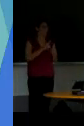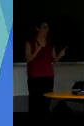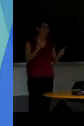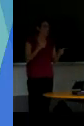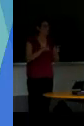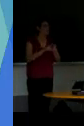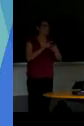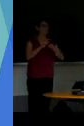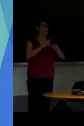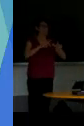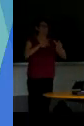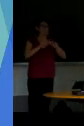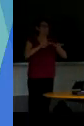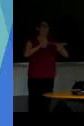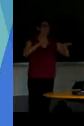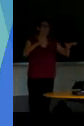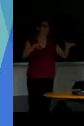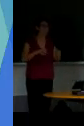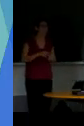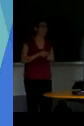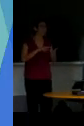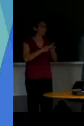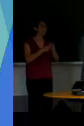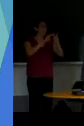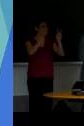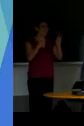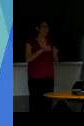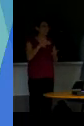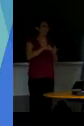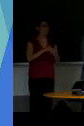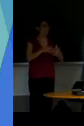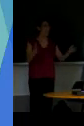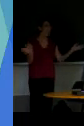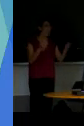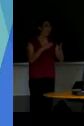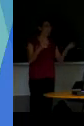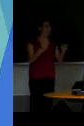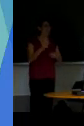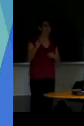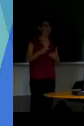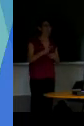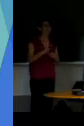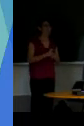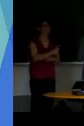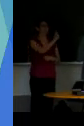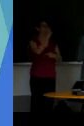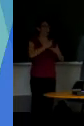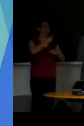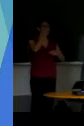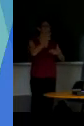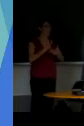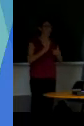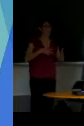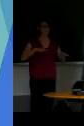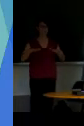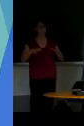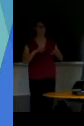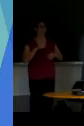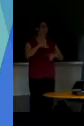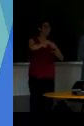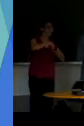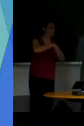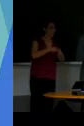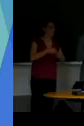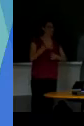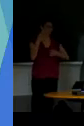L'ingegneria elettronica è presente in ogni azione che noi compiamo nella giornata, dal muoverci, dal cucinare, dal curarci,